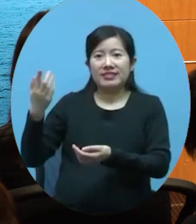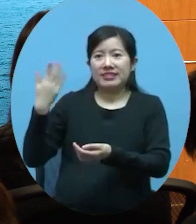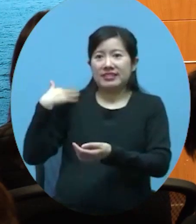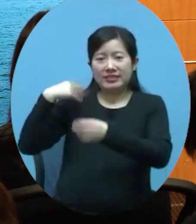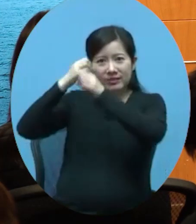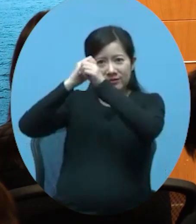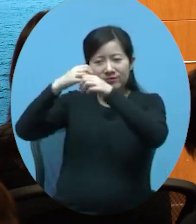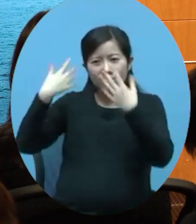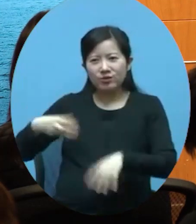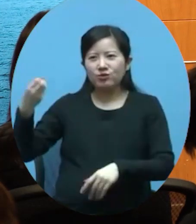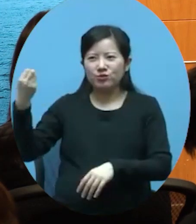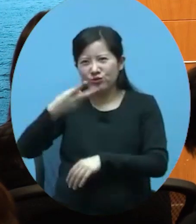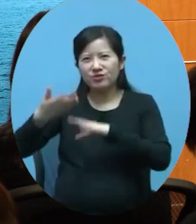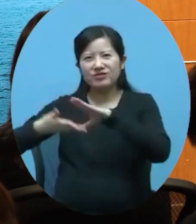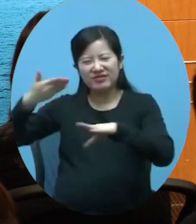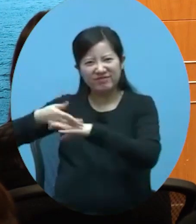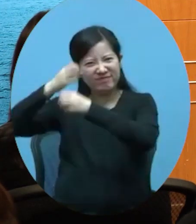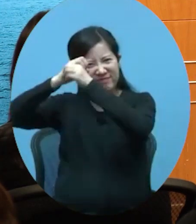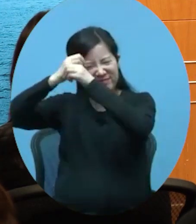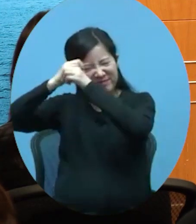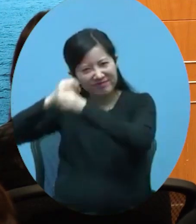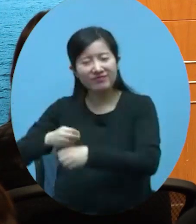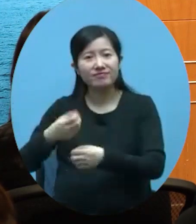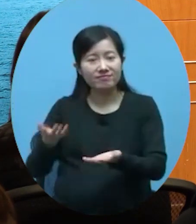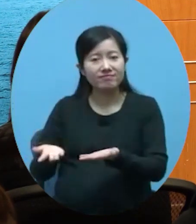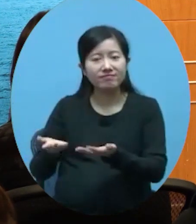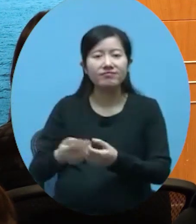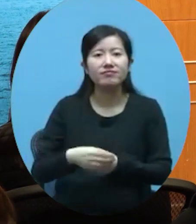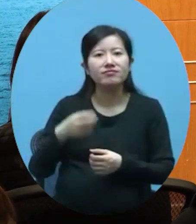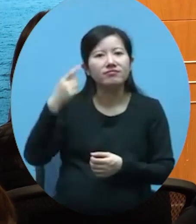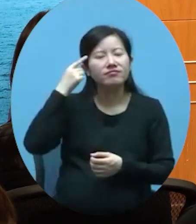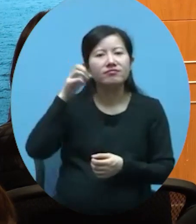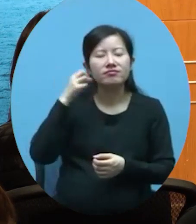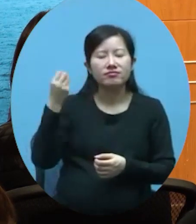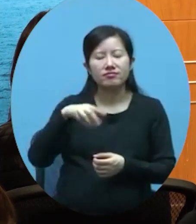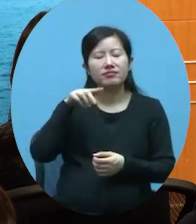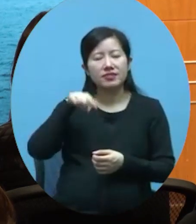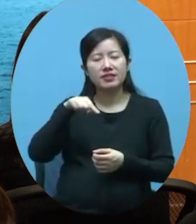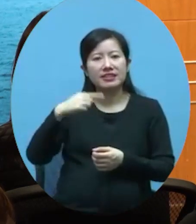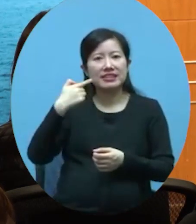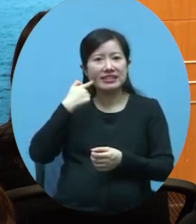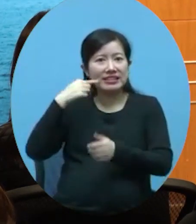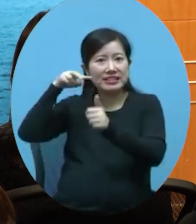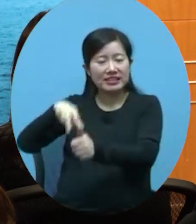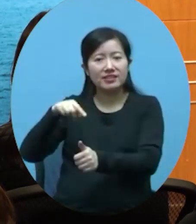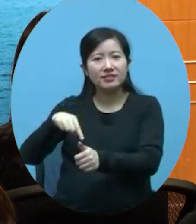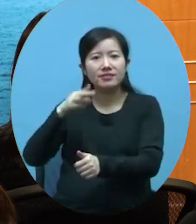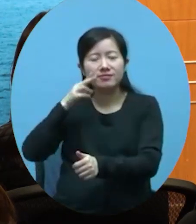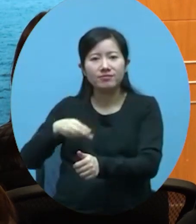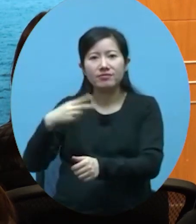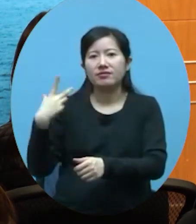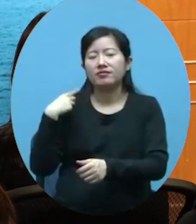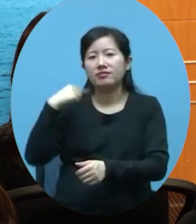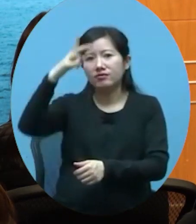過的都要再驗多次去確保呢那最後想問一下關於抗制檢疫那方面其實昨天政府都公佈了